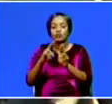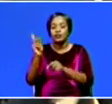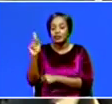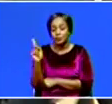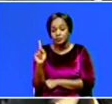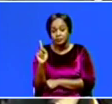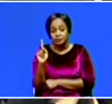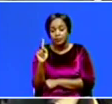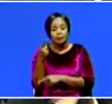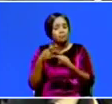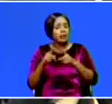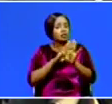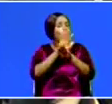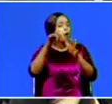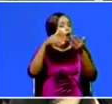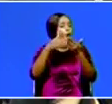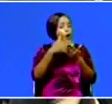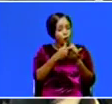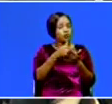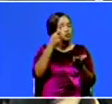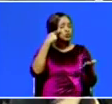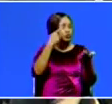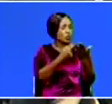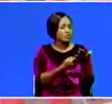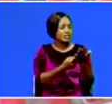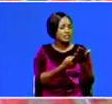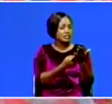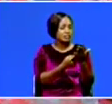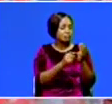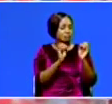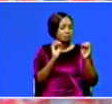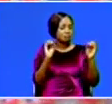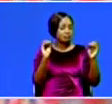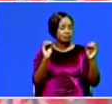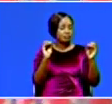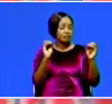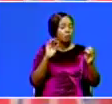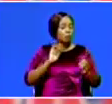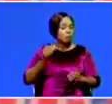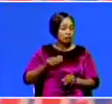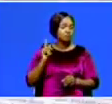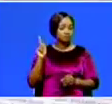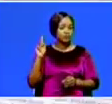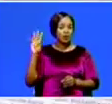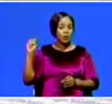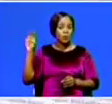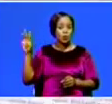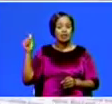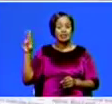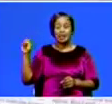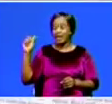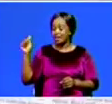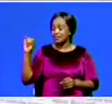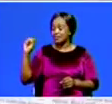Hata hivyo si wote wanaotambuliwa kwa mbinu hii. Marehemu mama Mwanaisha Teplilei Bilali